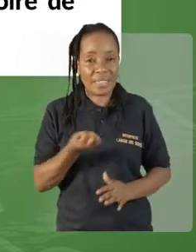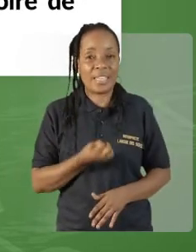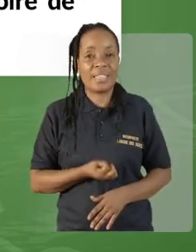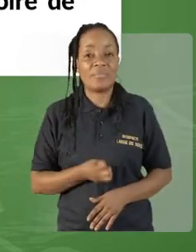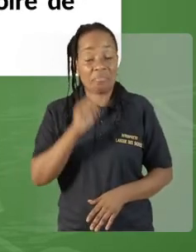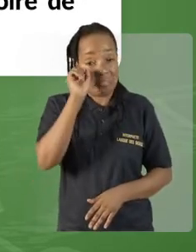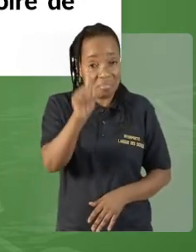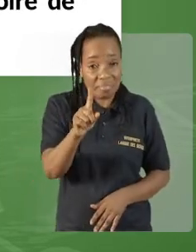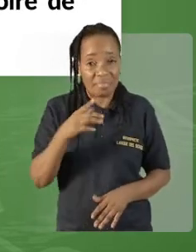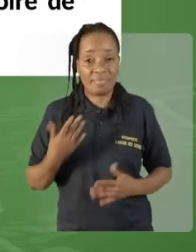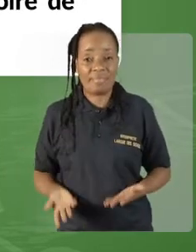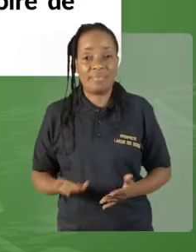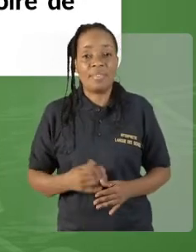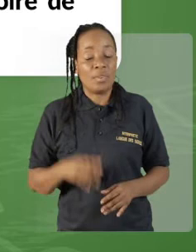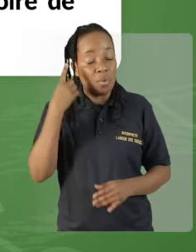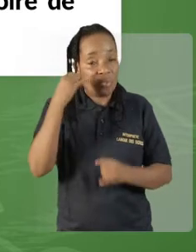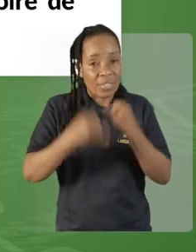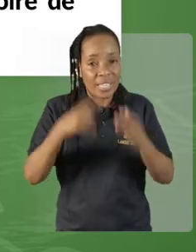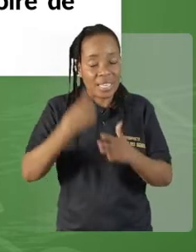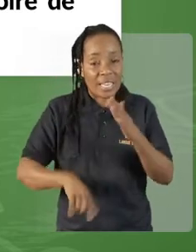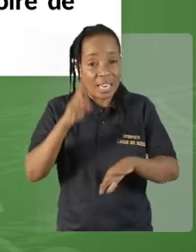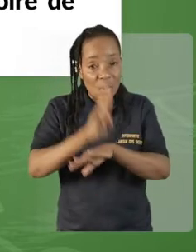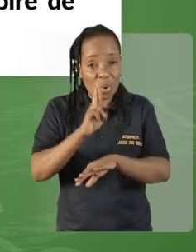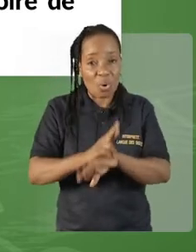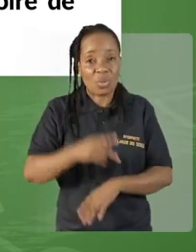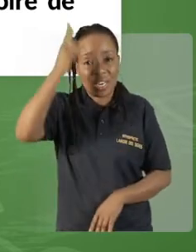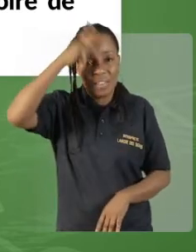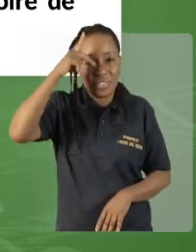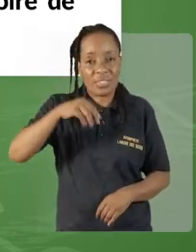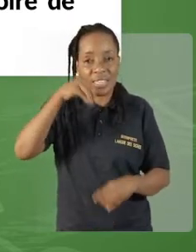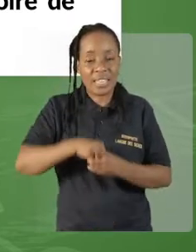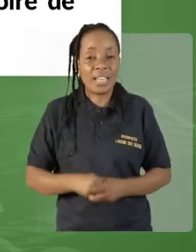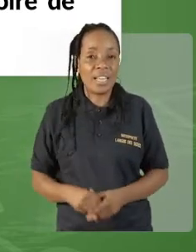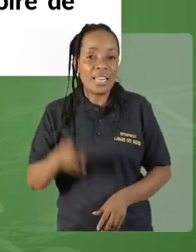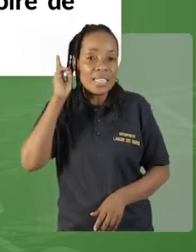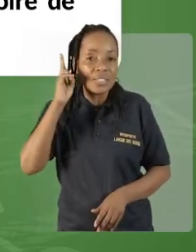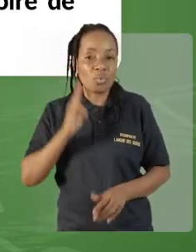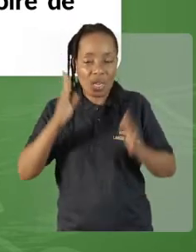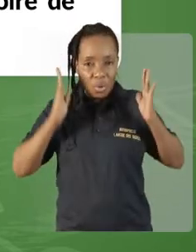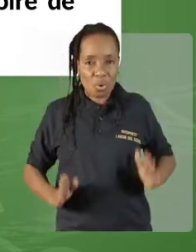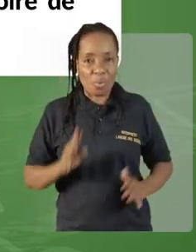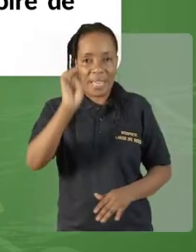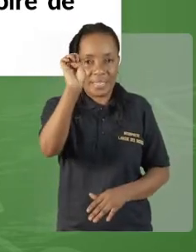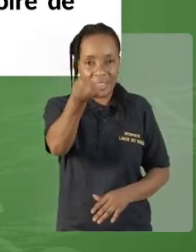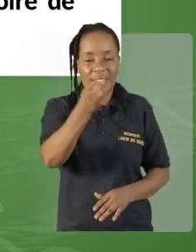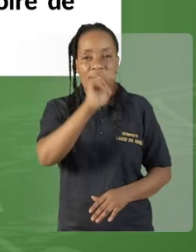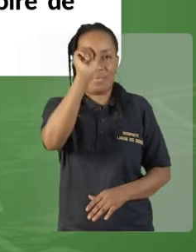le rôle de la philosophie dans l'histoire de l'humanité?